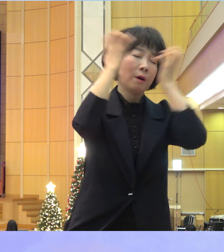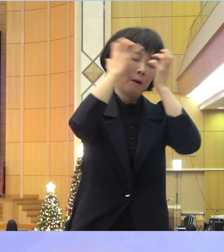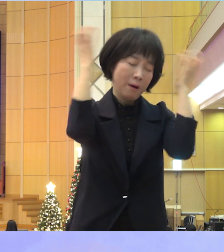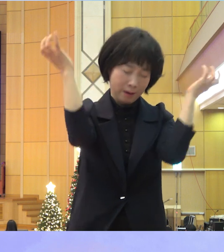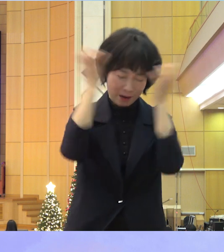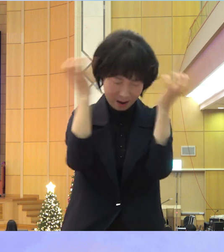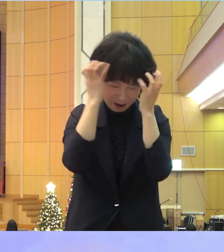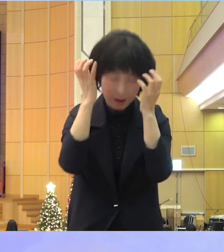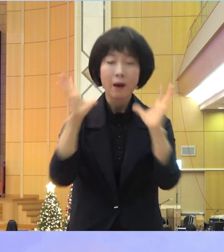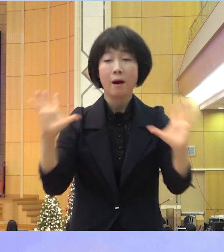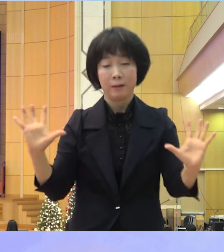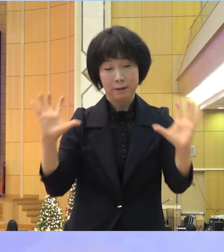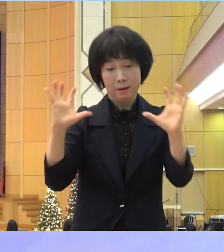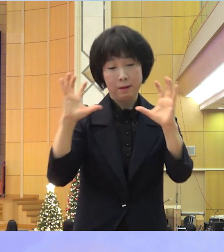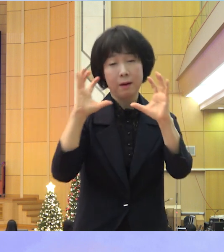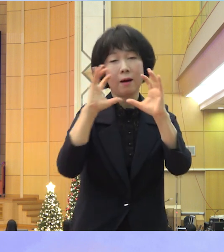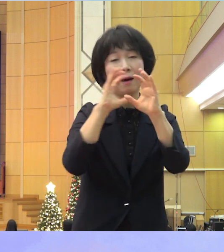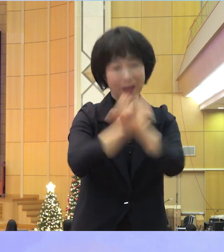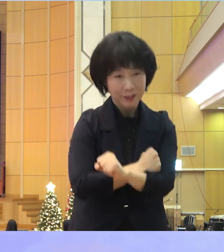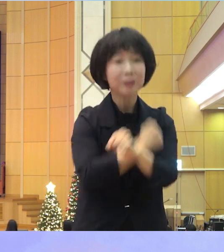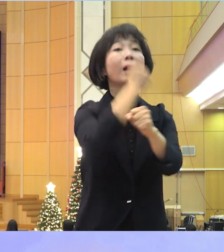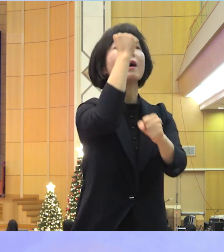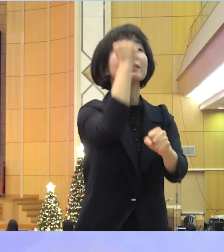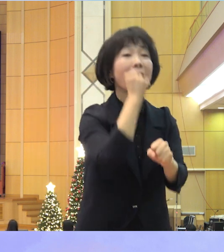인생의 품다